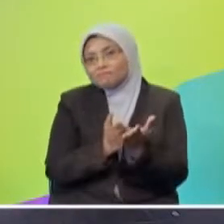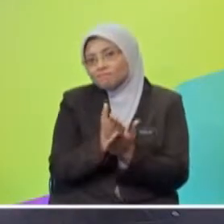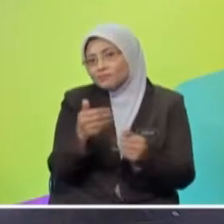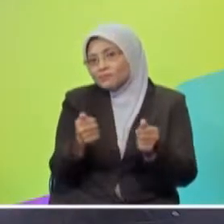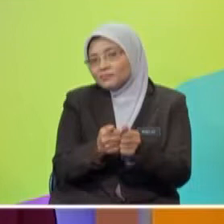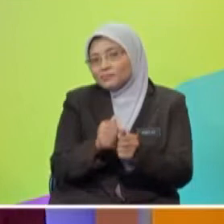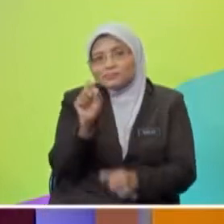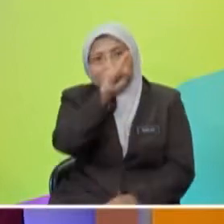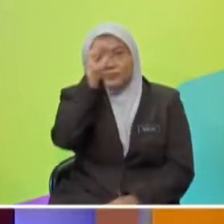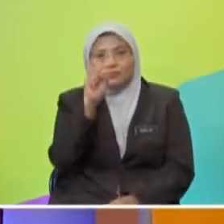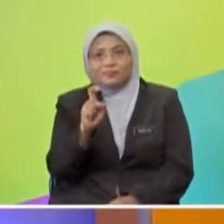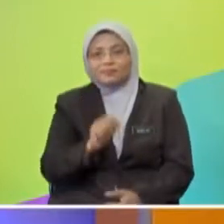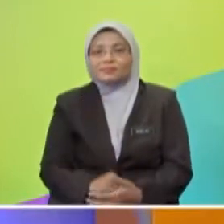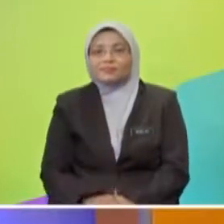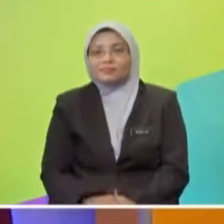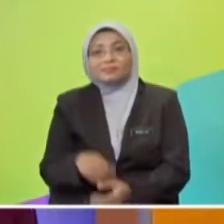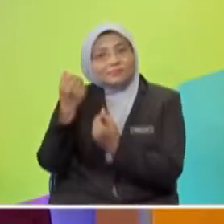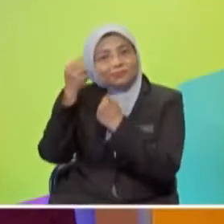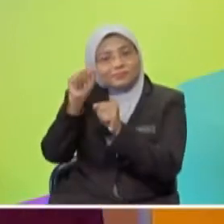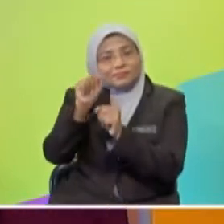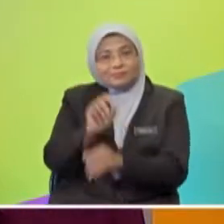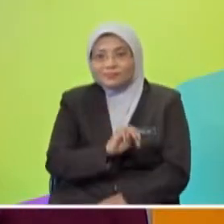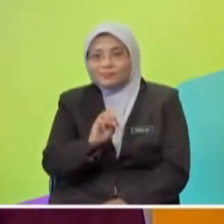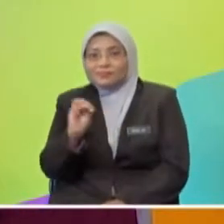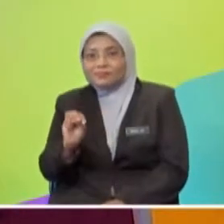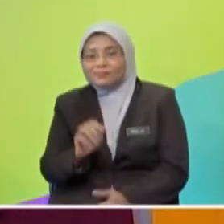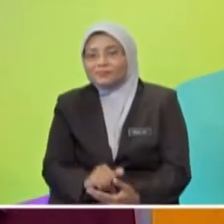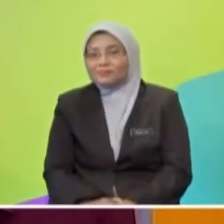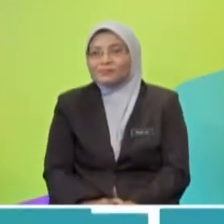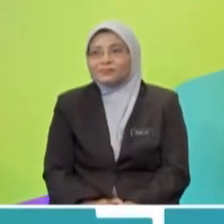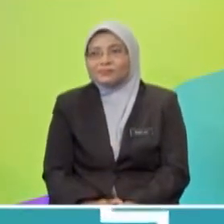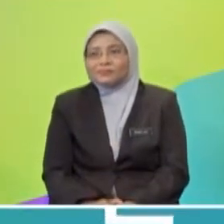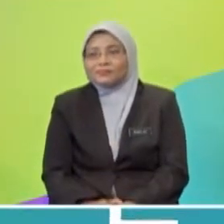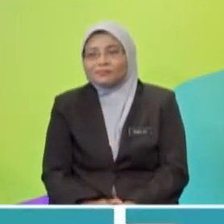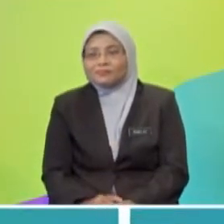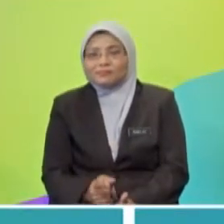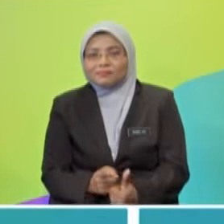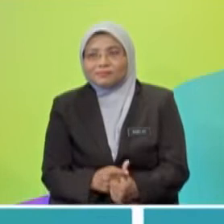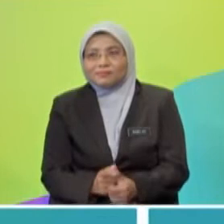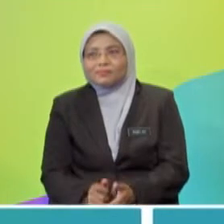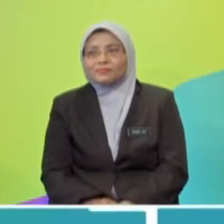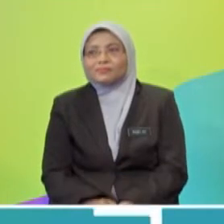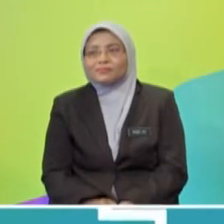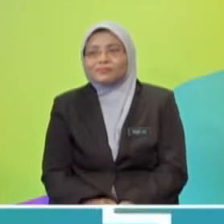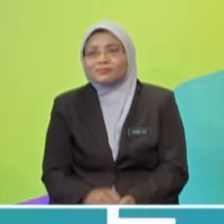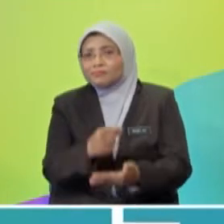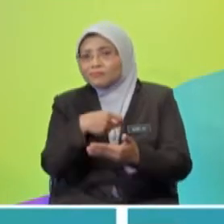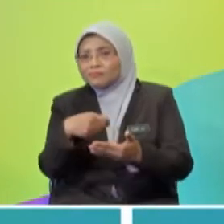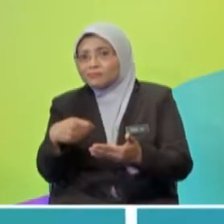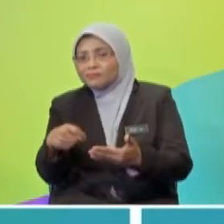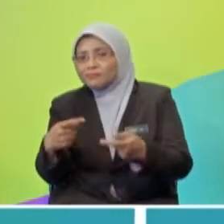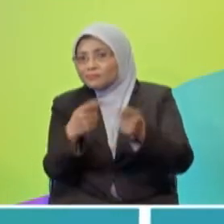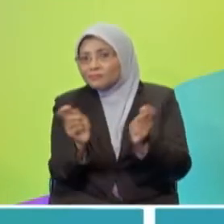Oke bersedia yanamury semua Hai isi tiket Isikan tempat kosong berikut dengan jawaban yang betul